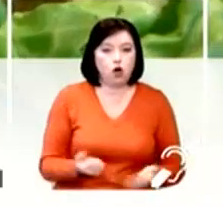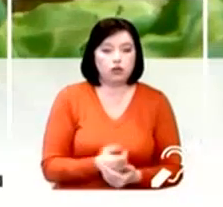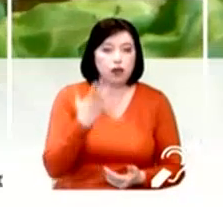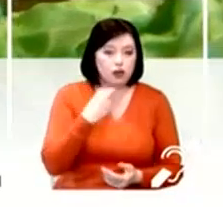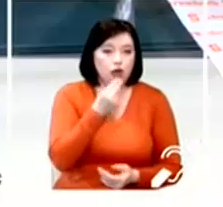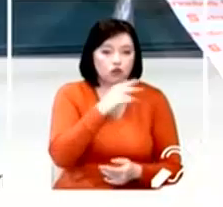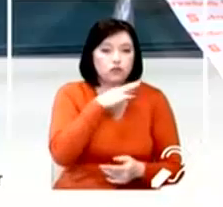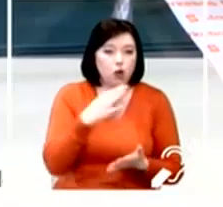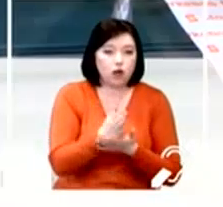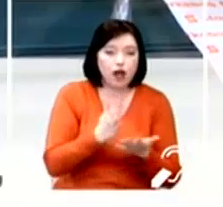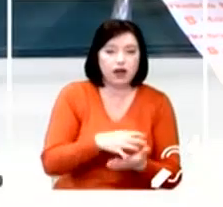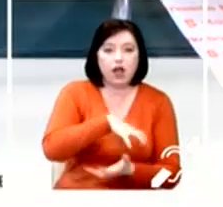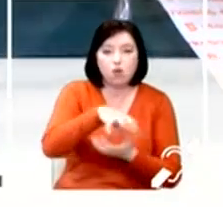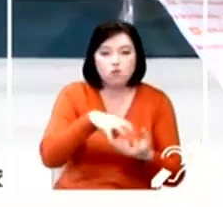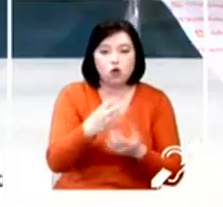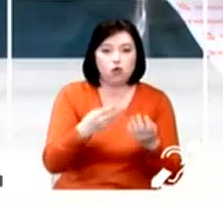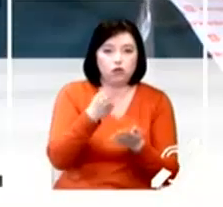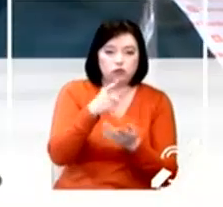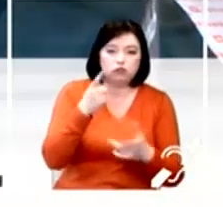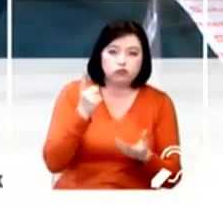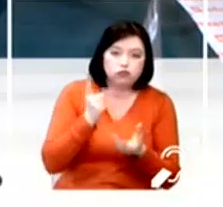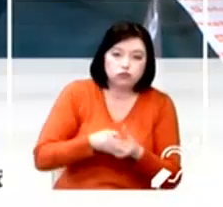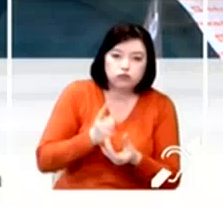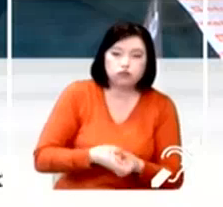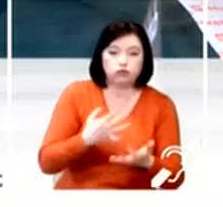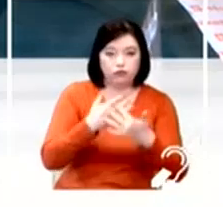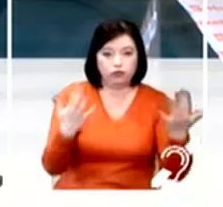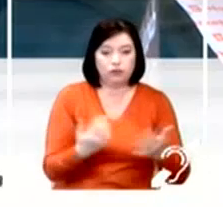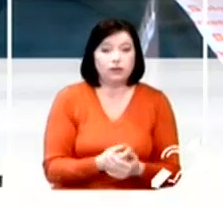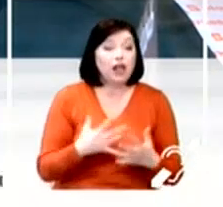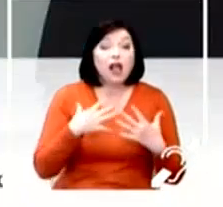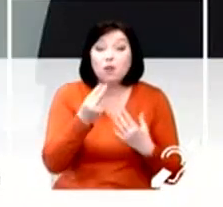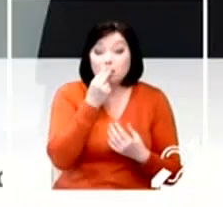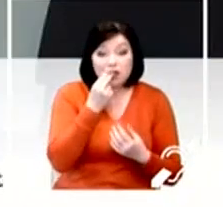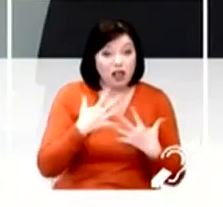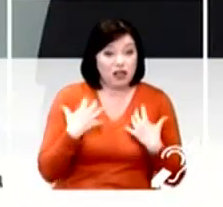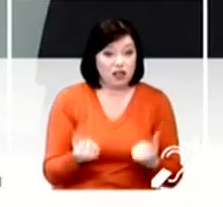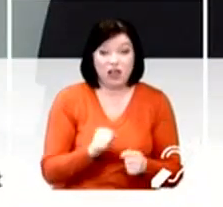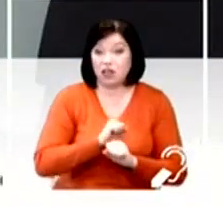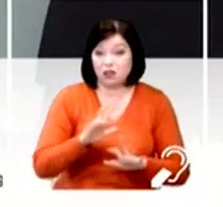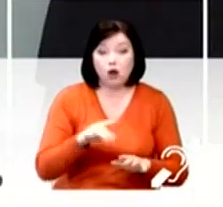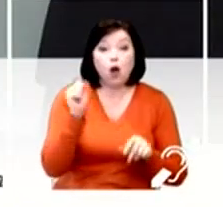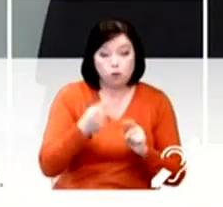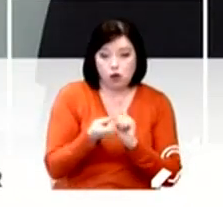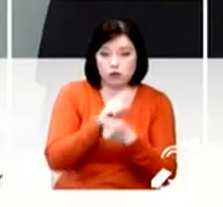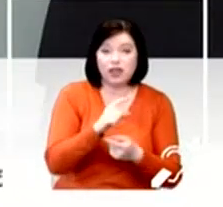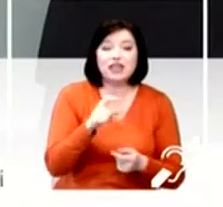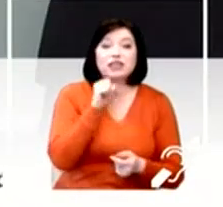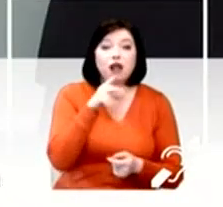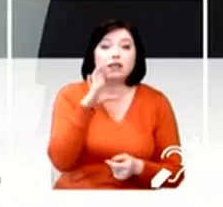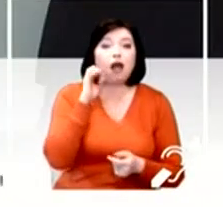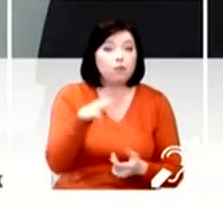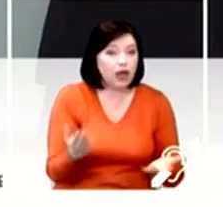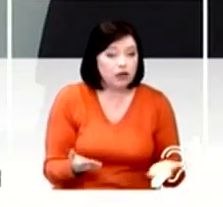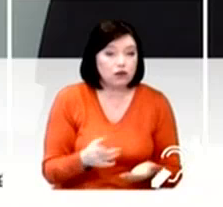multe fast food-uri. O alimentație nesănătoasă poate să facă un diabet zaharat, că copiii